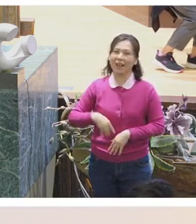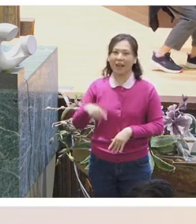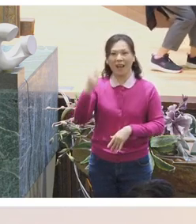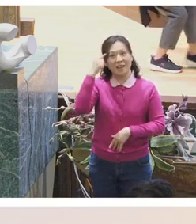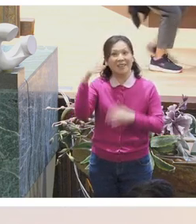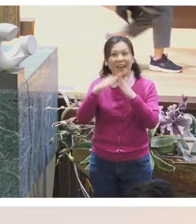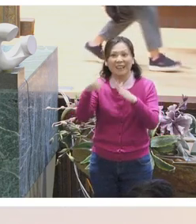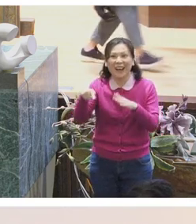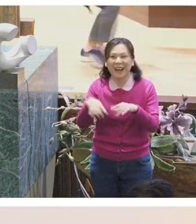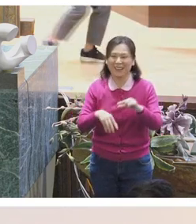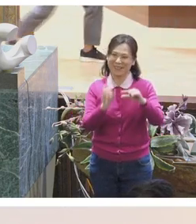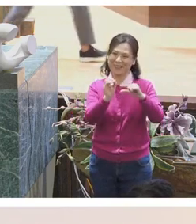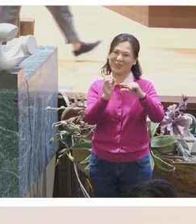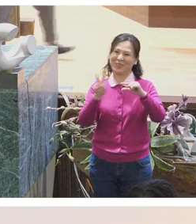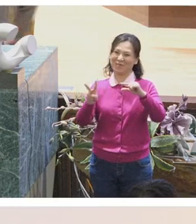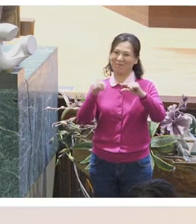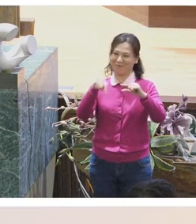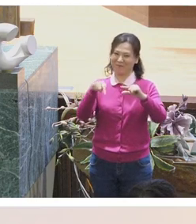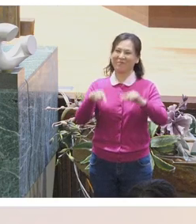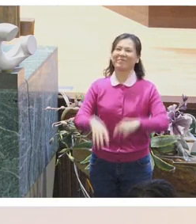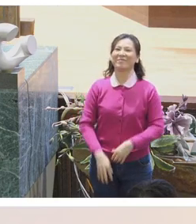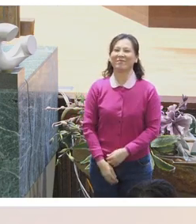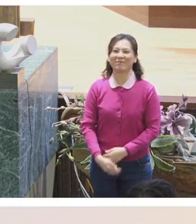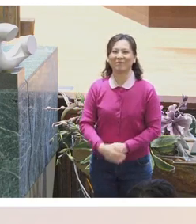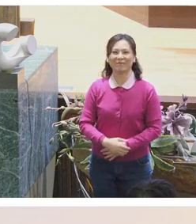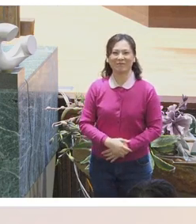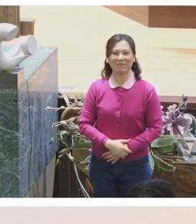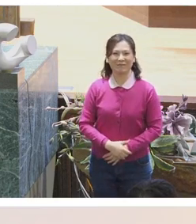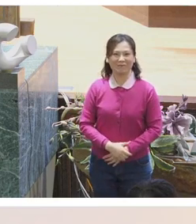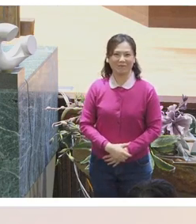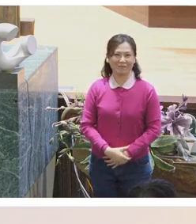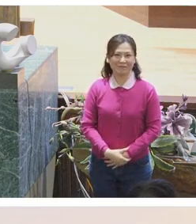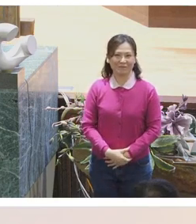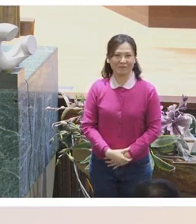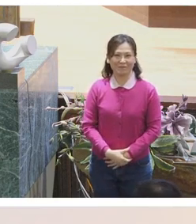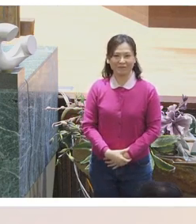由是 G0V。 OK。